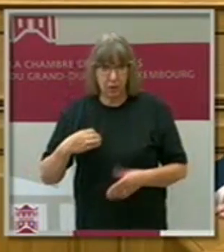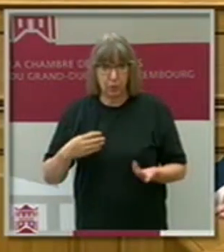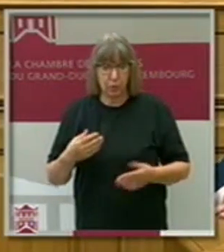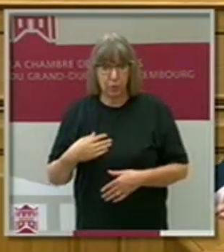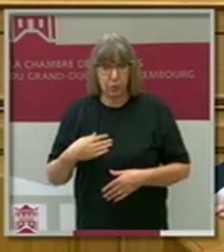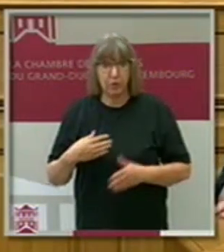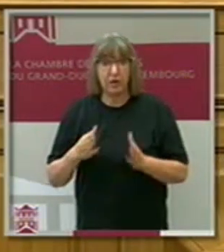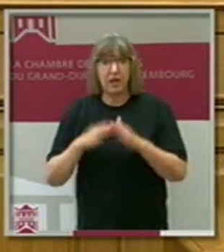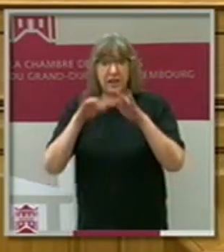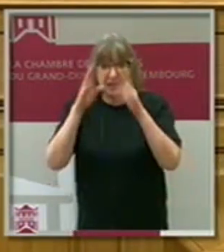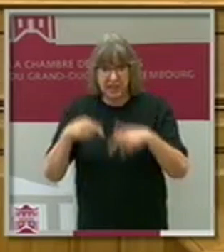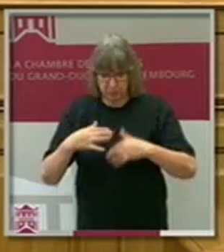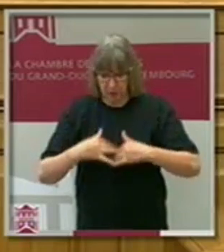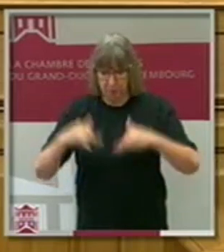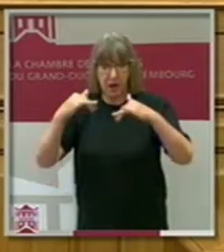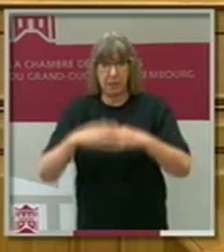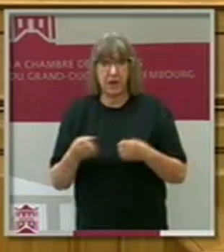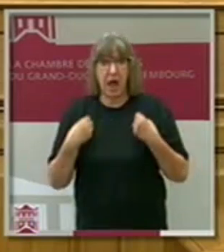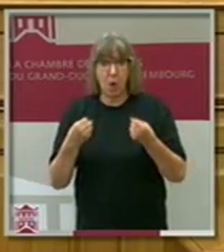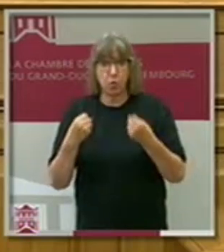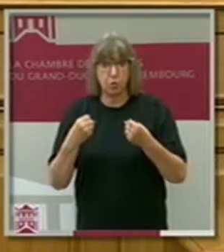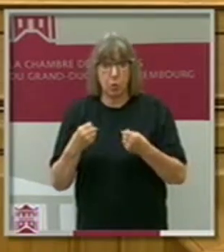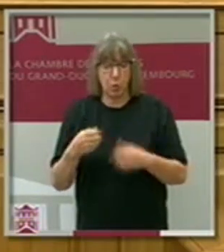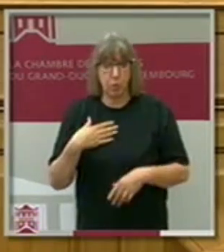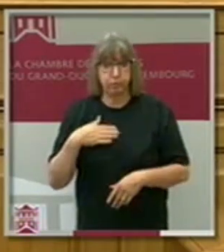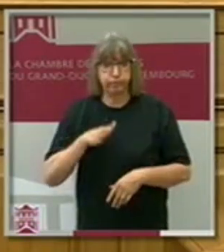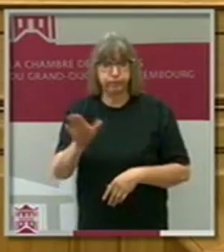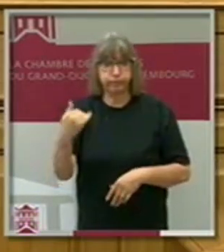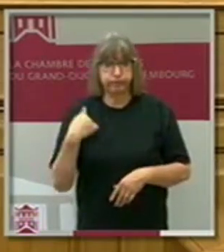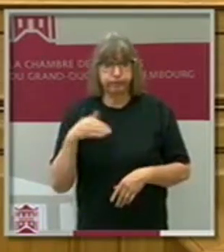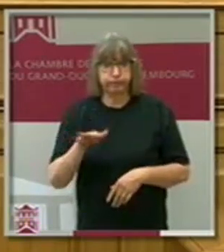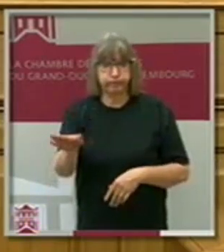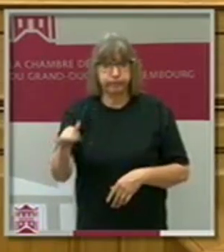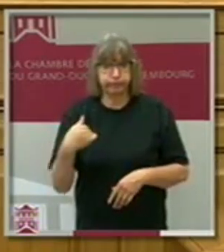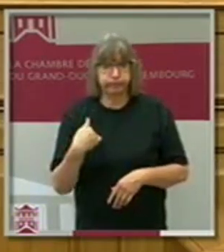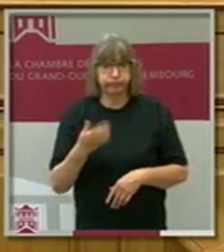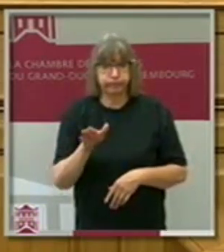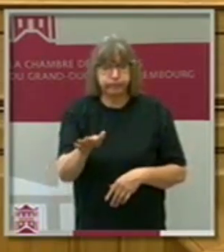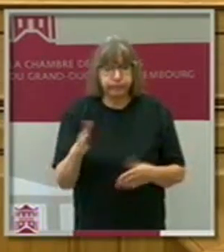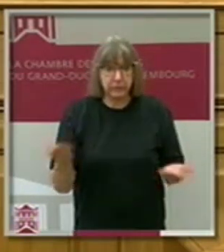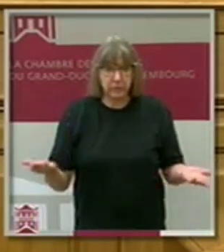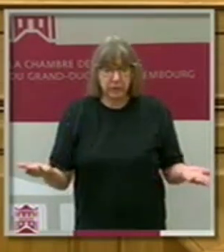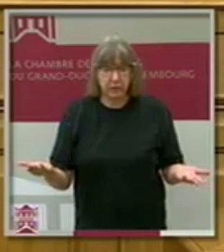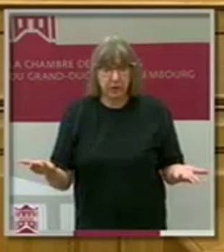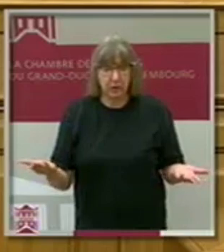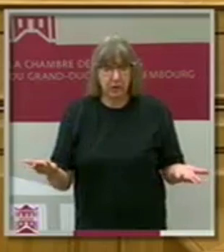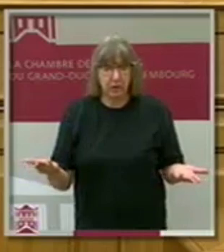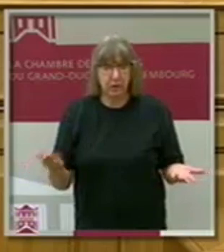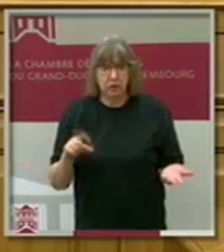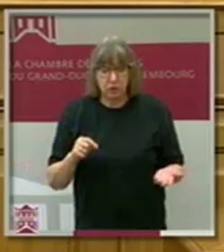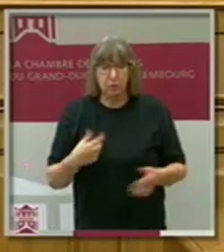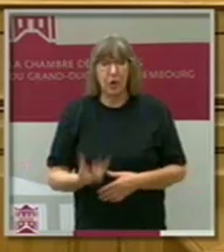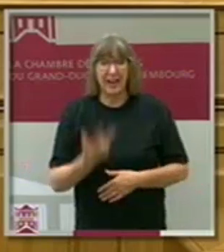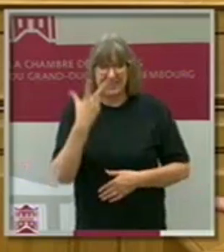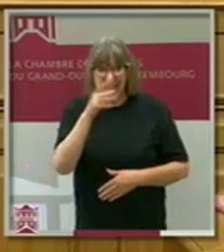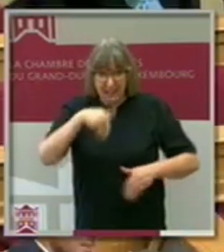sein. Die müssen dann mit engem kommen, mit dem Velo kommen, mit dem Tram kommen oder zu Fuß machen. Nee, die sind mit drei Autos vom Kirchspirsch hier